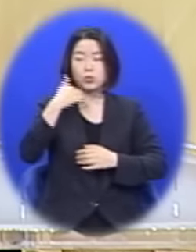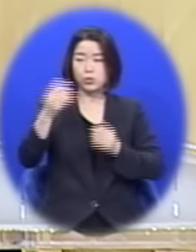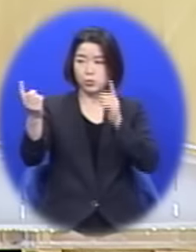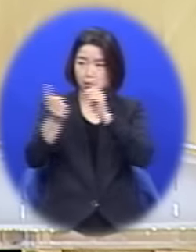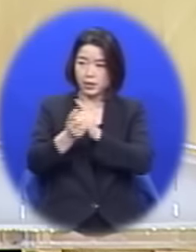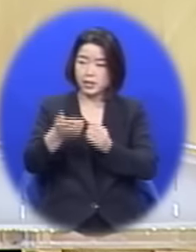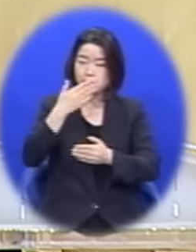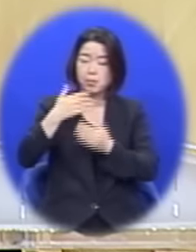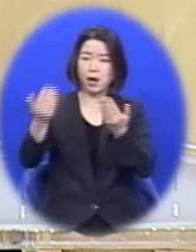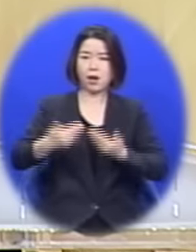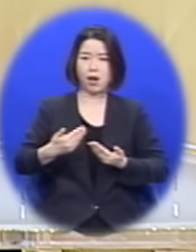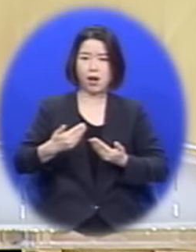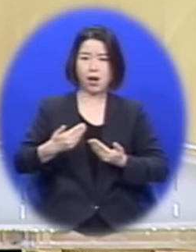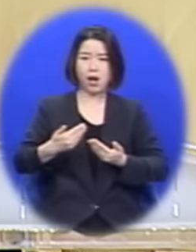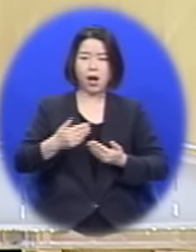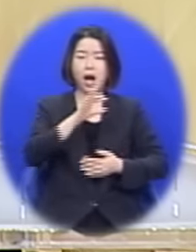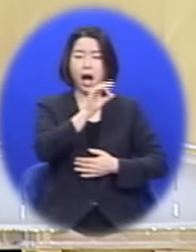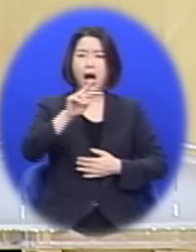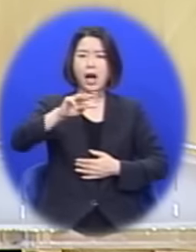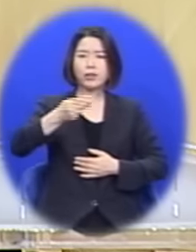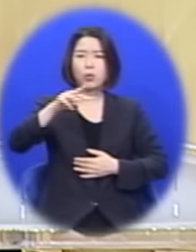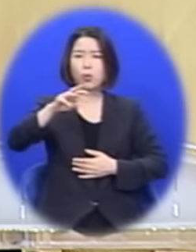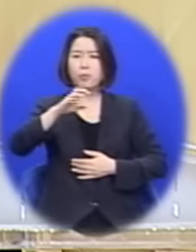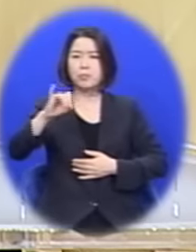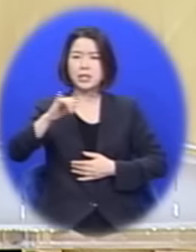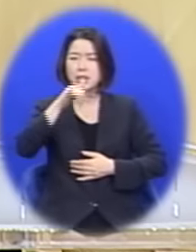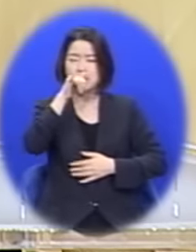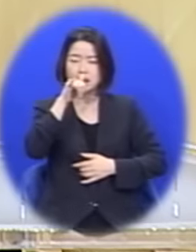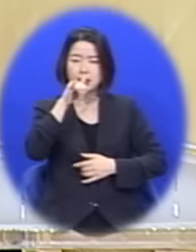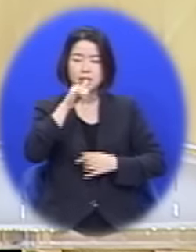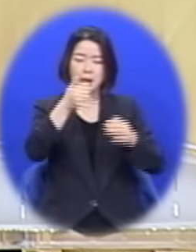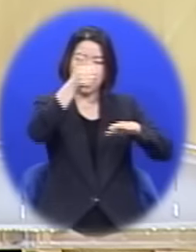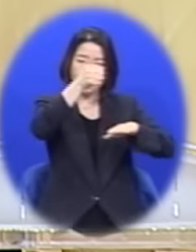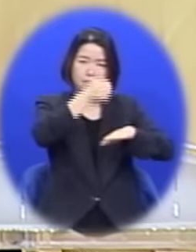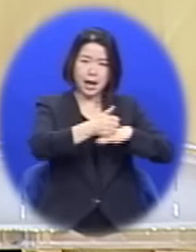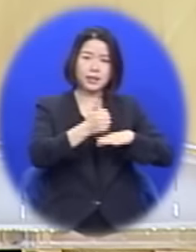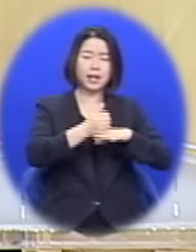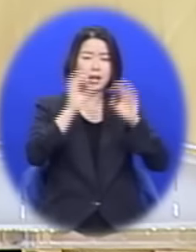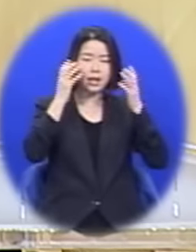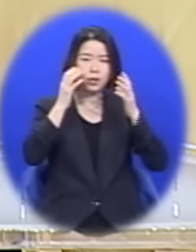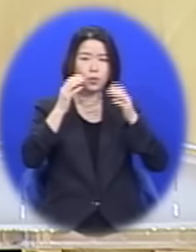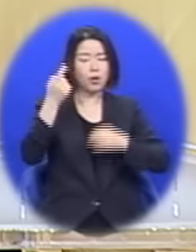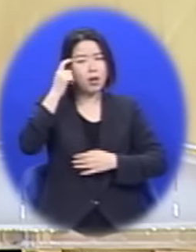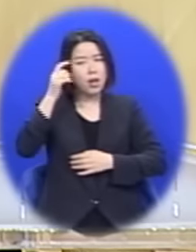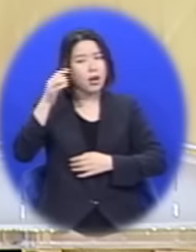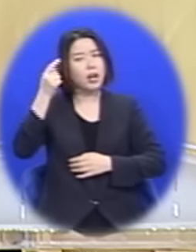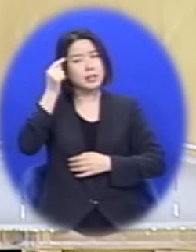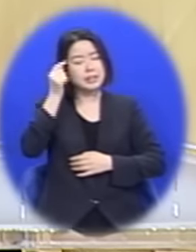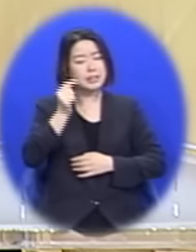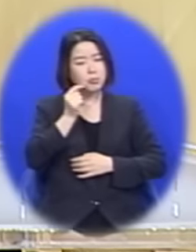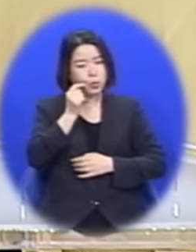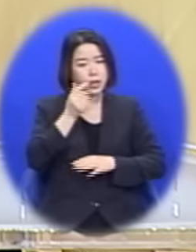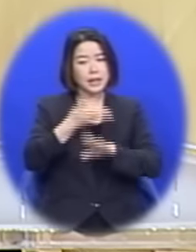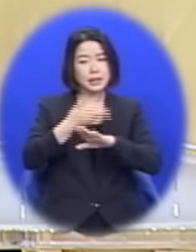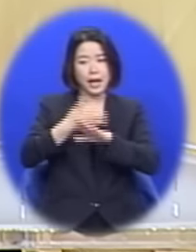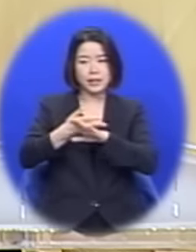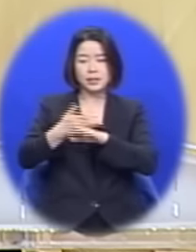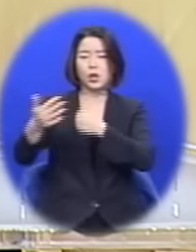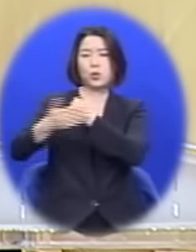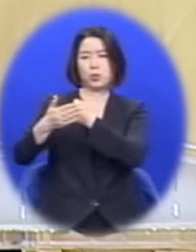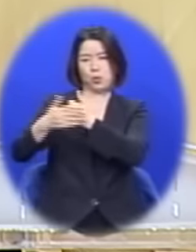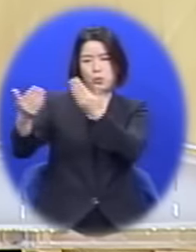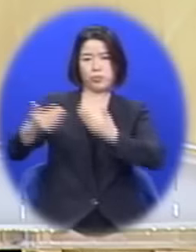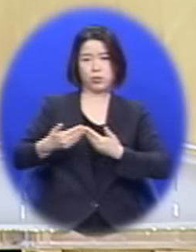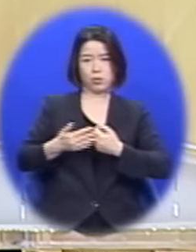있는 넷째 로션이 떨어지면 상황도 모르던 지체를 통해 같은 로션이 채워지고 다 적을 수 없이 놀라운